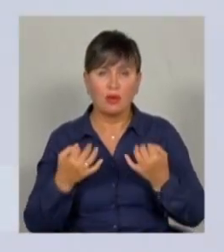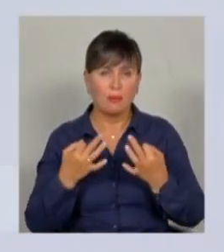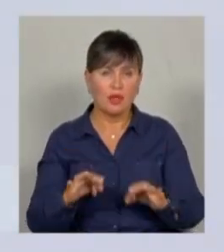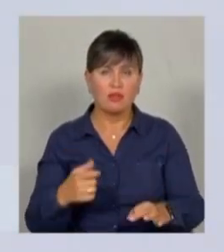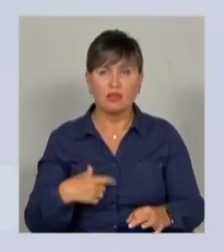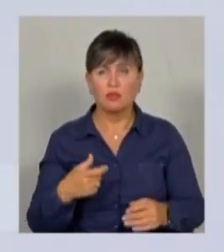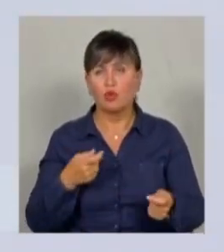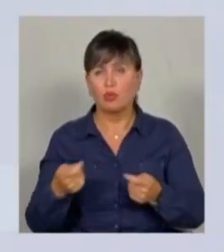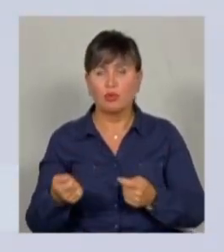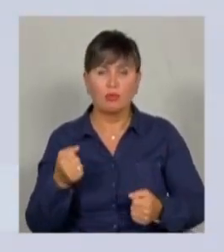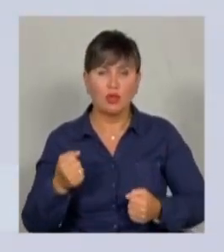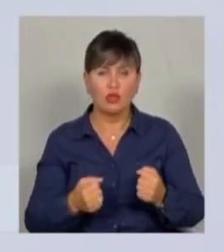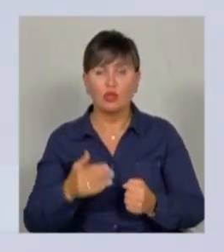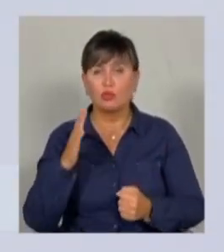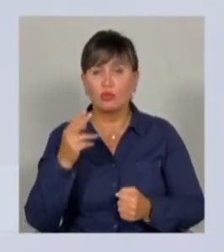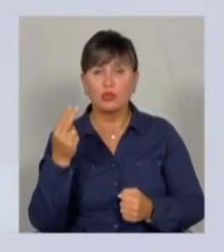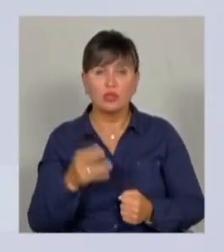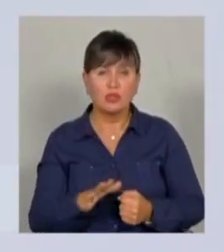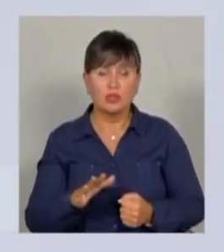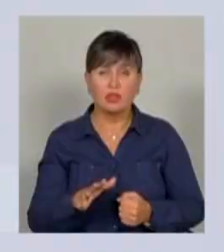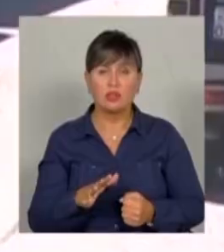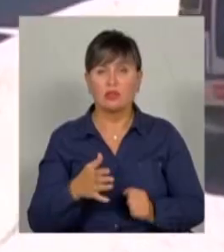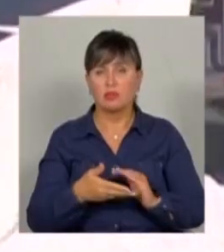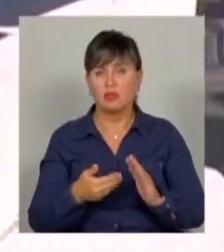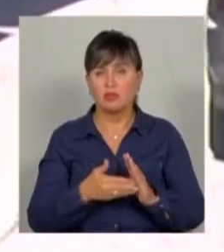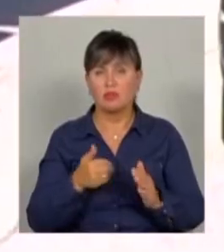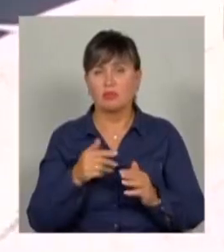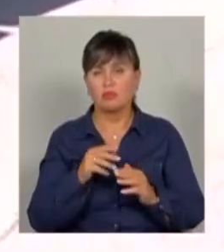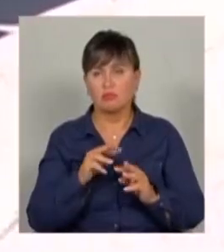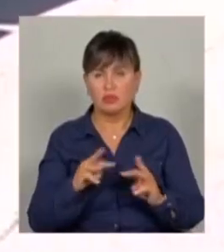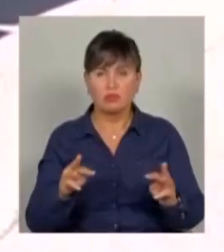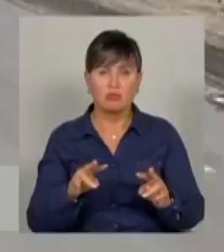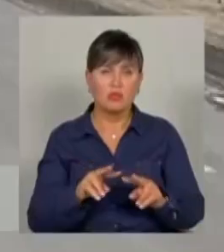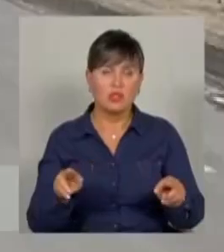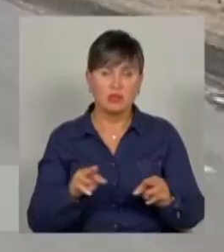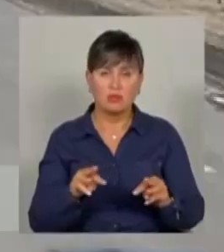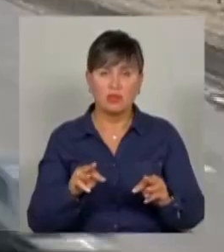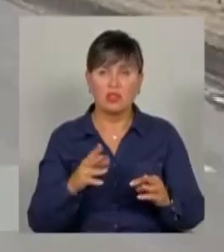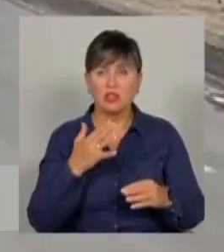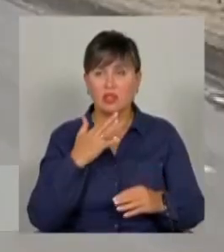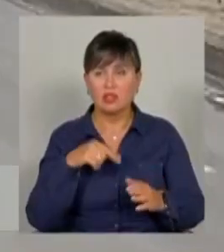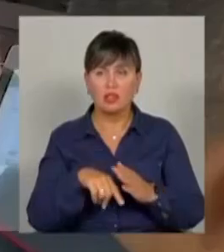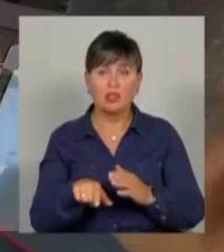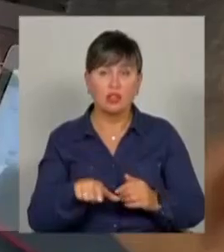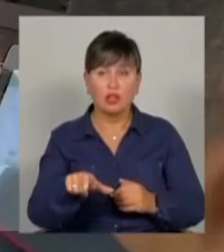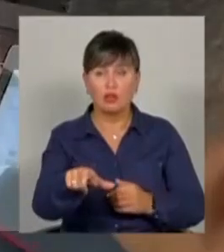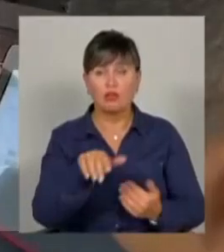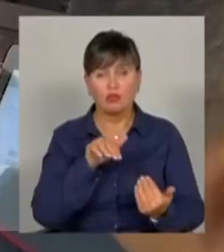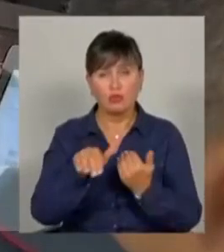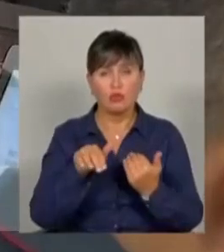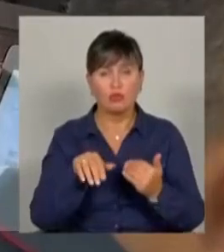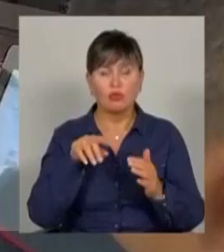позволяющих себе управлять машиной, будучи нетрезвым, призывает премьер-министр Алихан Смаилов. По его словам, нарекания на сферу дорожного движения входят